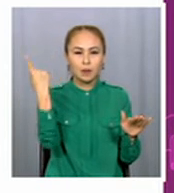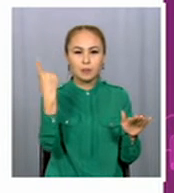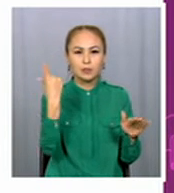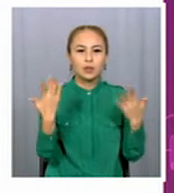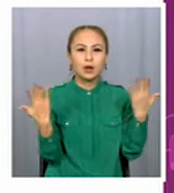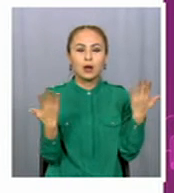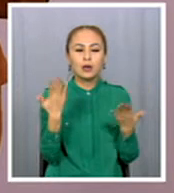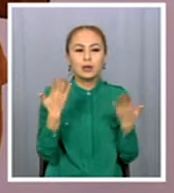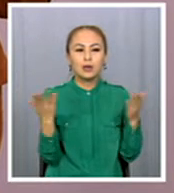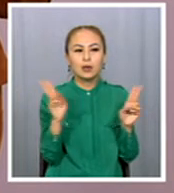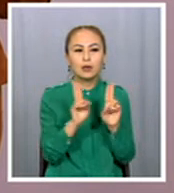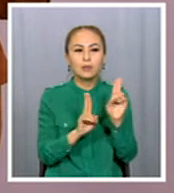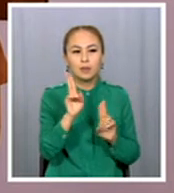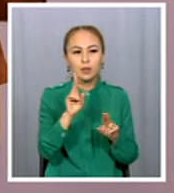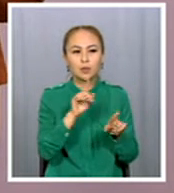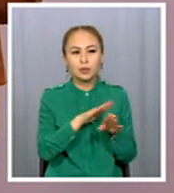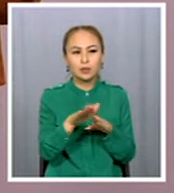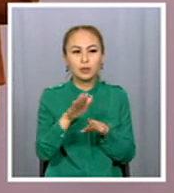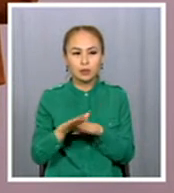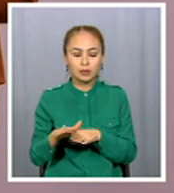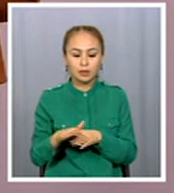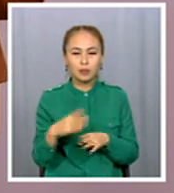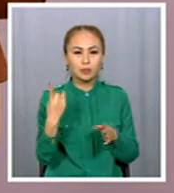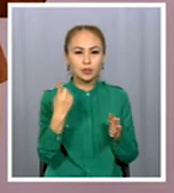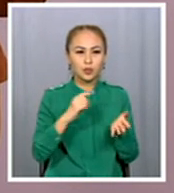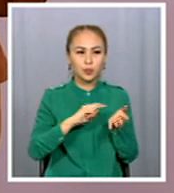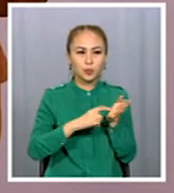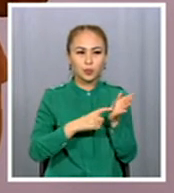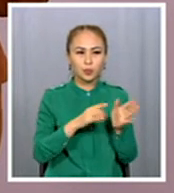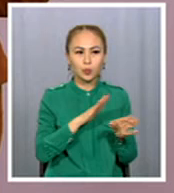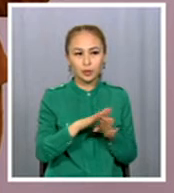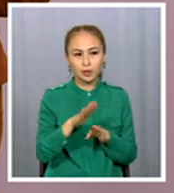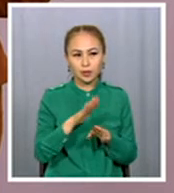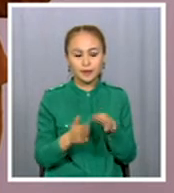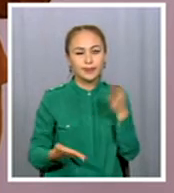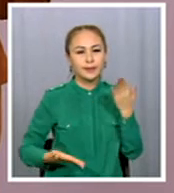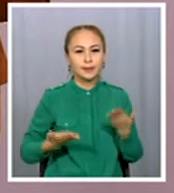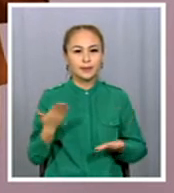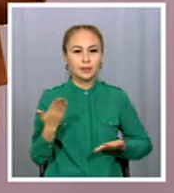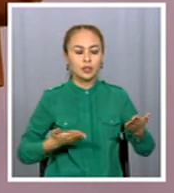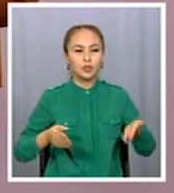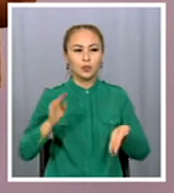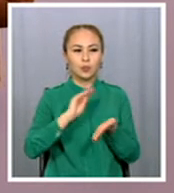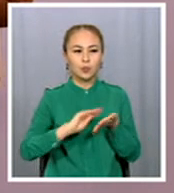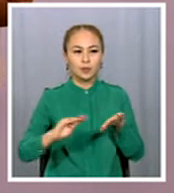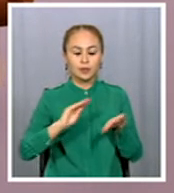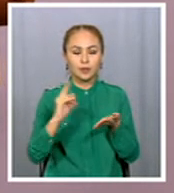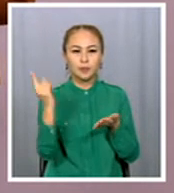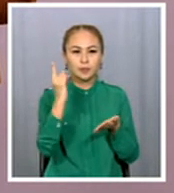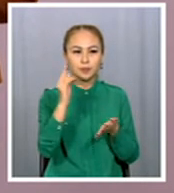орындалады? Дұрыс айтасыңдар, көбейту амалы орындалады. Ендеше, өрнекті бірге